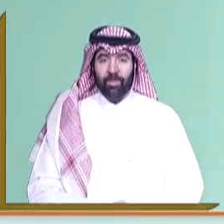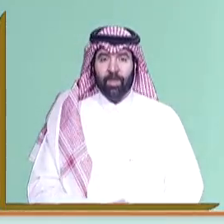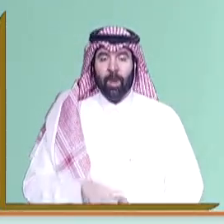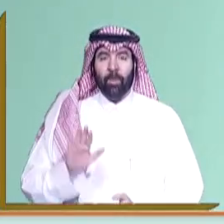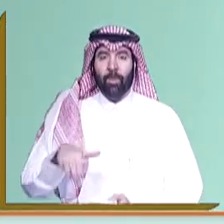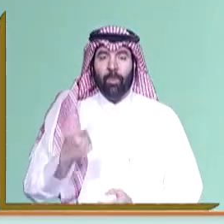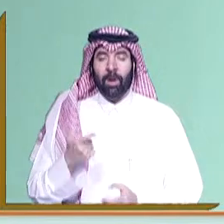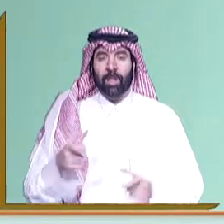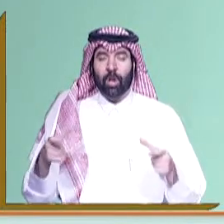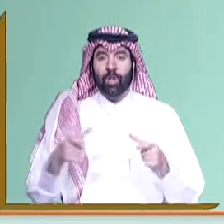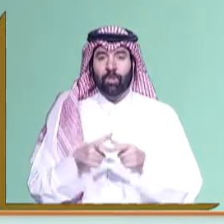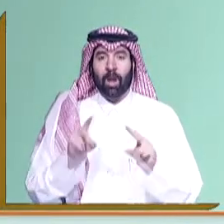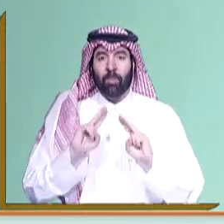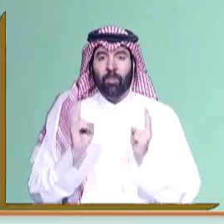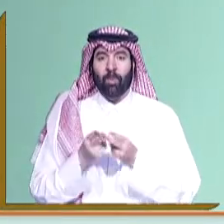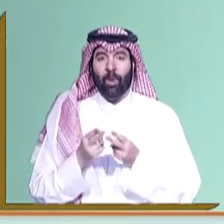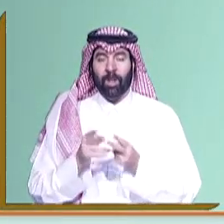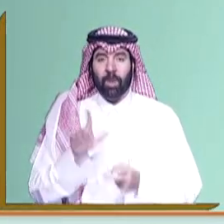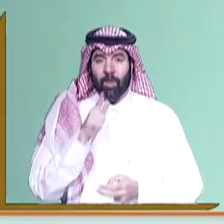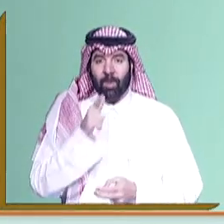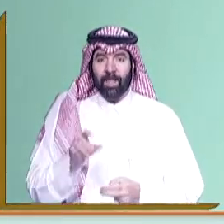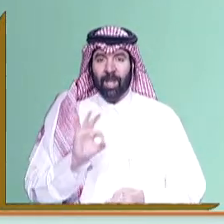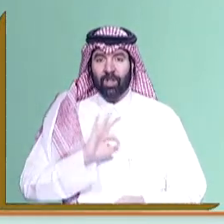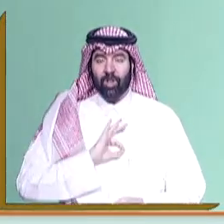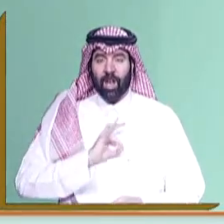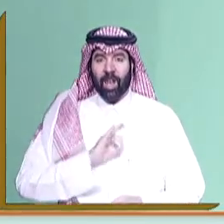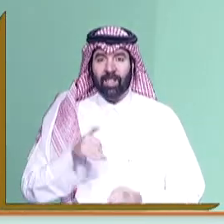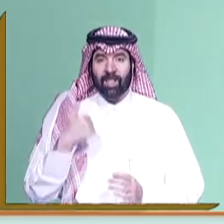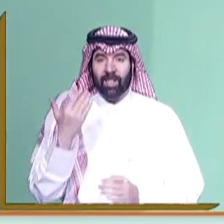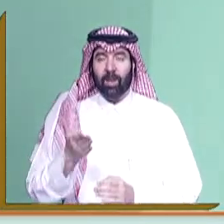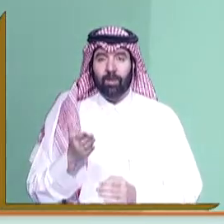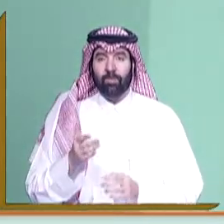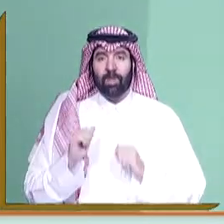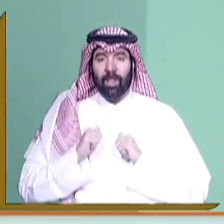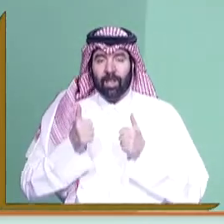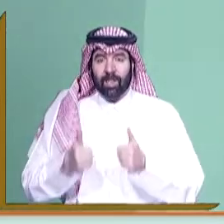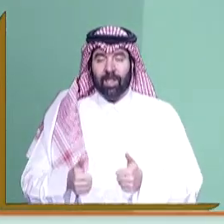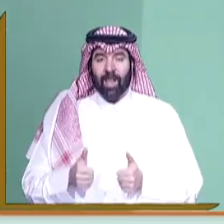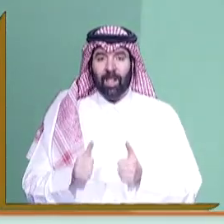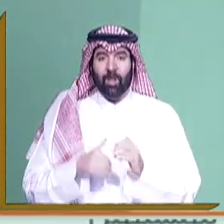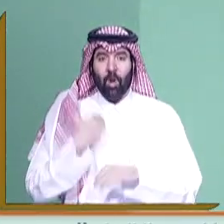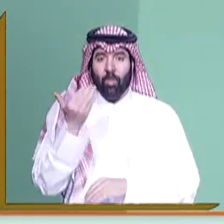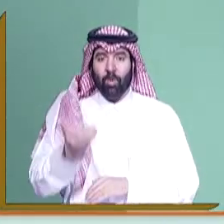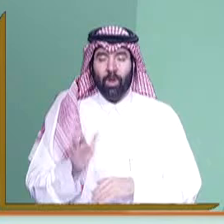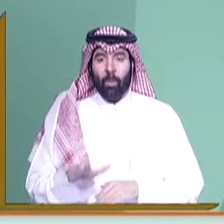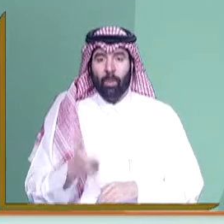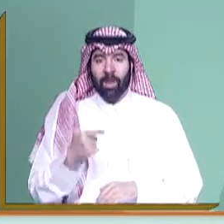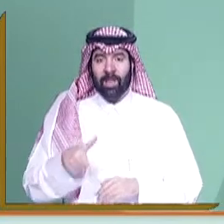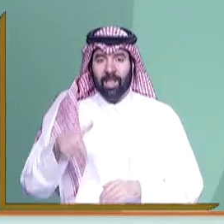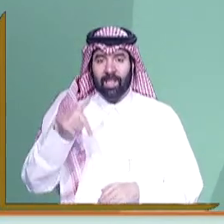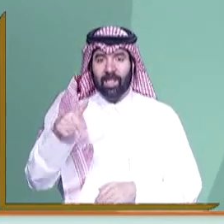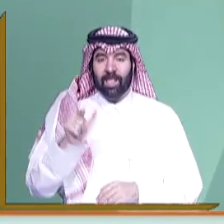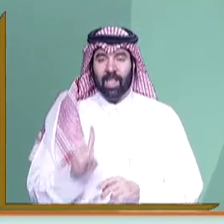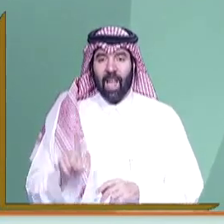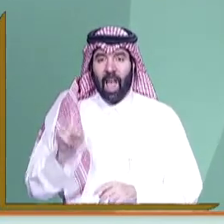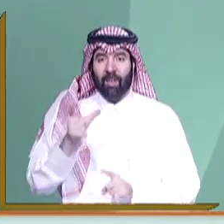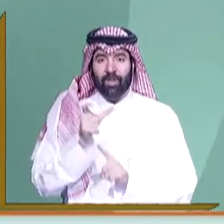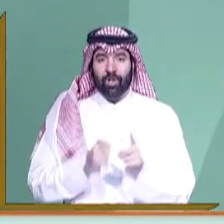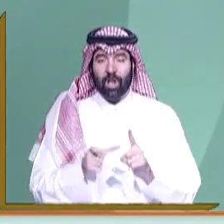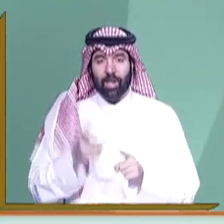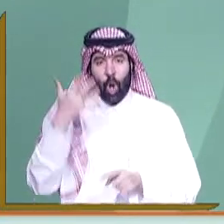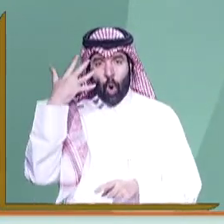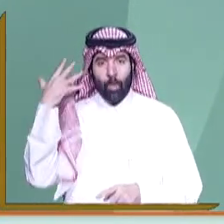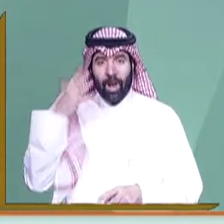ويأتي انعقاد المؤتمر تحت شعار الاستعداد للمستقبل باستضافة أكثر من 6000 من الخبراء